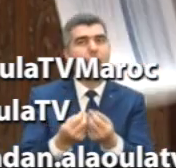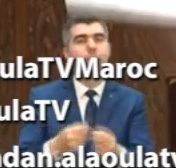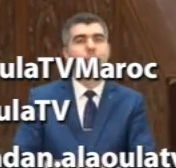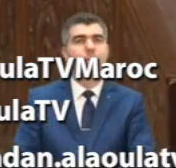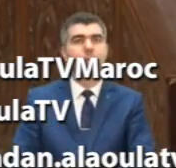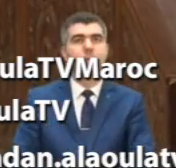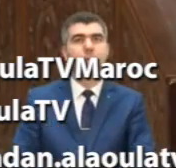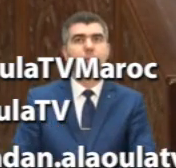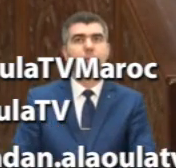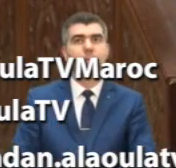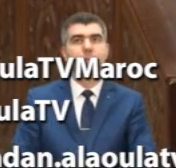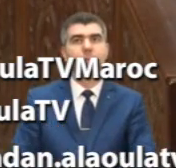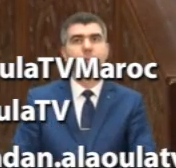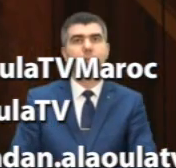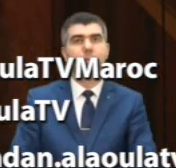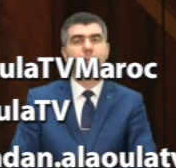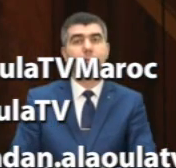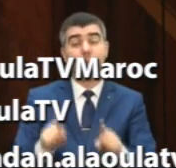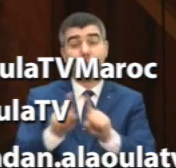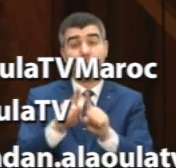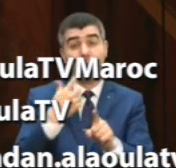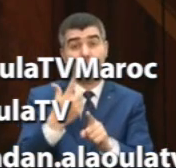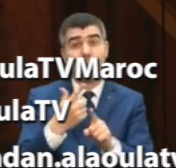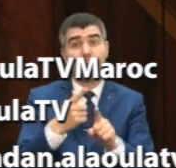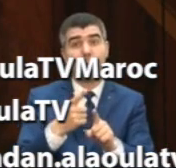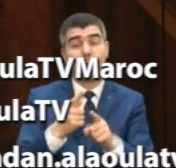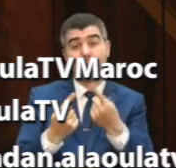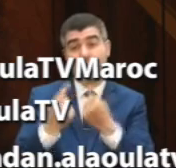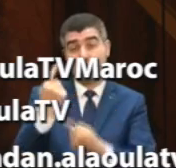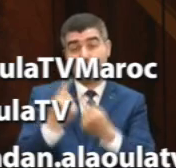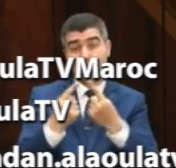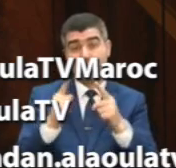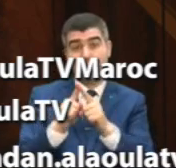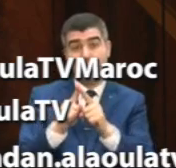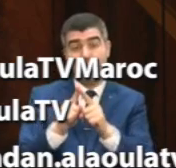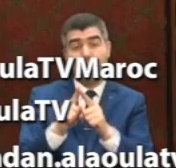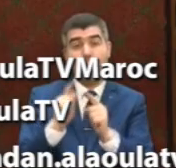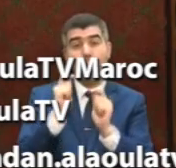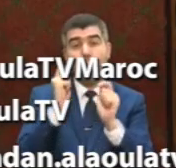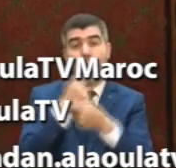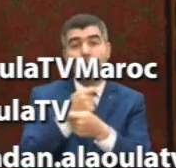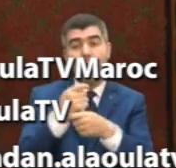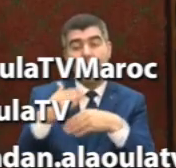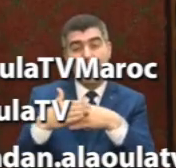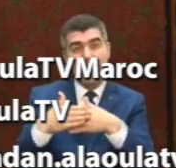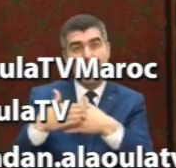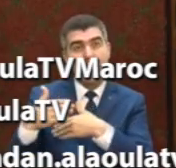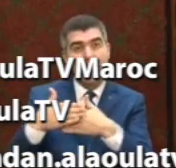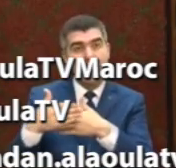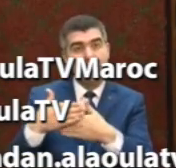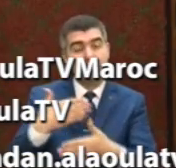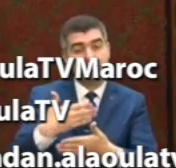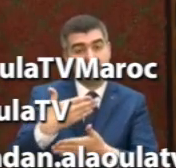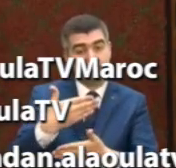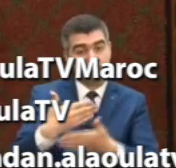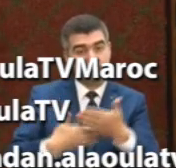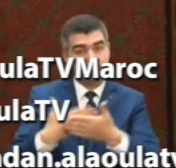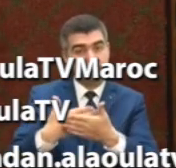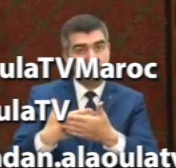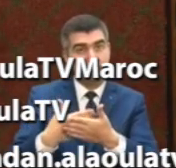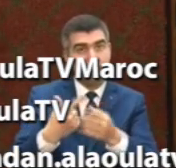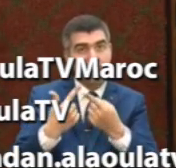فيما يخص قرسيف، عندي هنا واحد البطاقه تقنيه يمكن لي نعطيها للسيده الرئيسه تسلمها لكم. فيما يخص حمريه